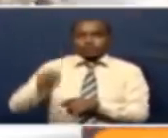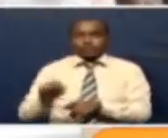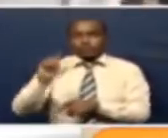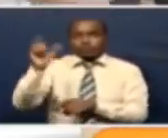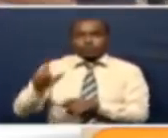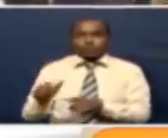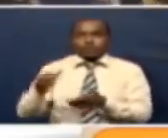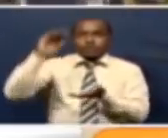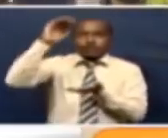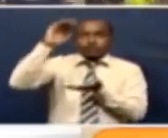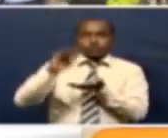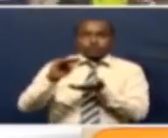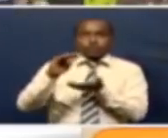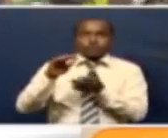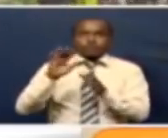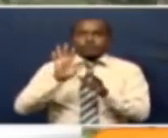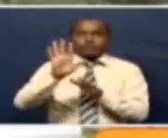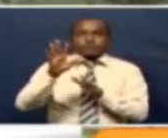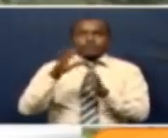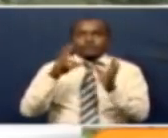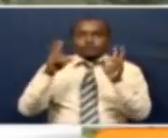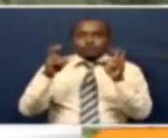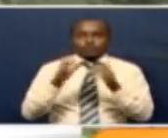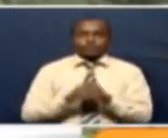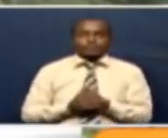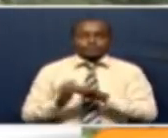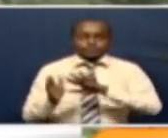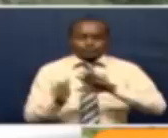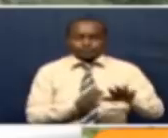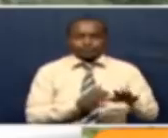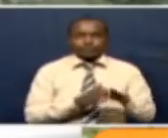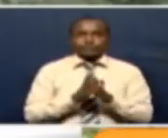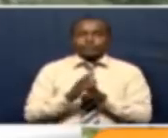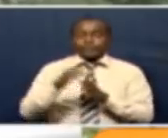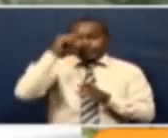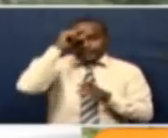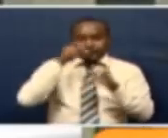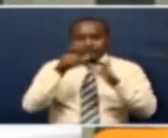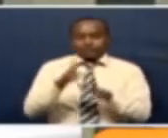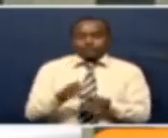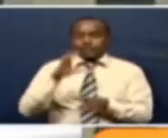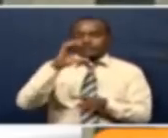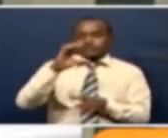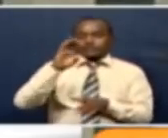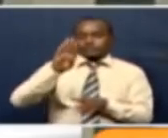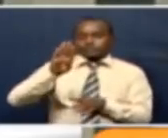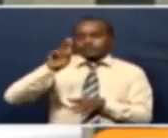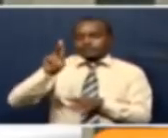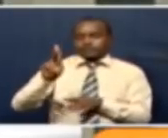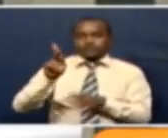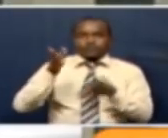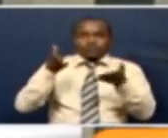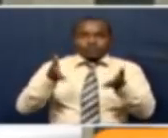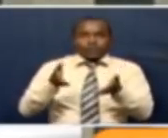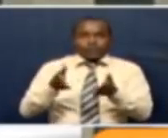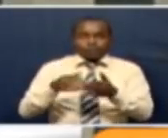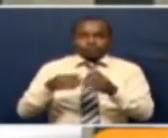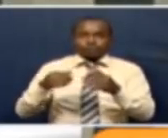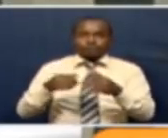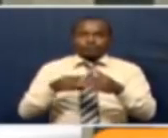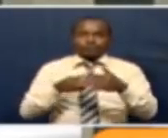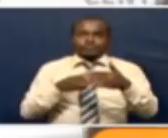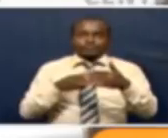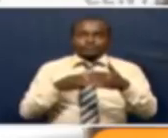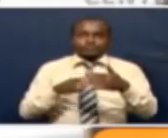ili kuwapunguzia masaibu yao. Hatimaye, gavana wa benki kuu Patrick Njoroge amezidisha upinzani wa benki